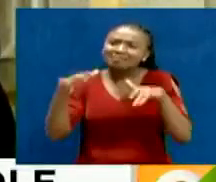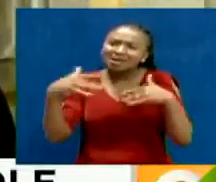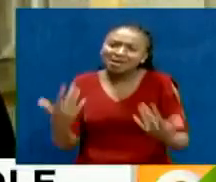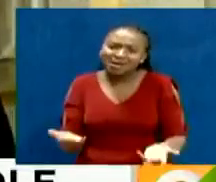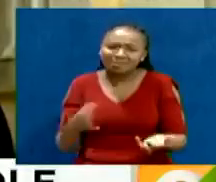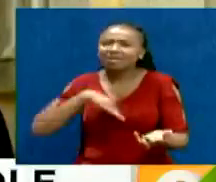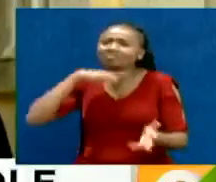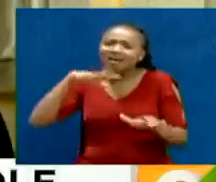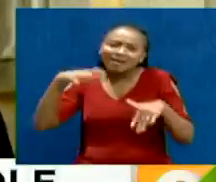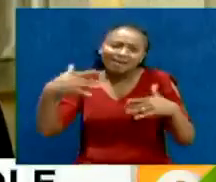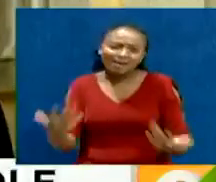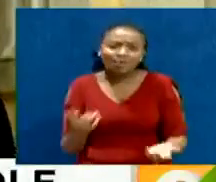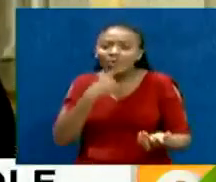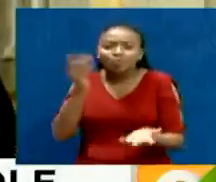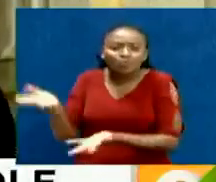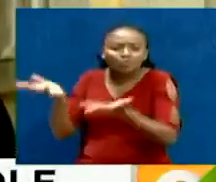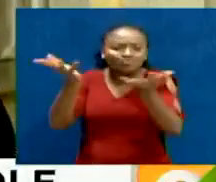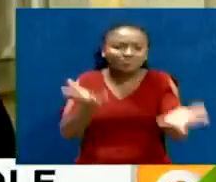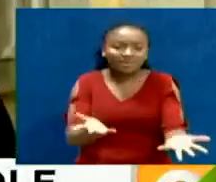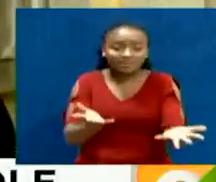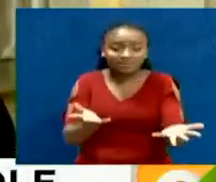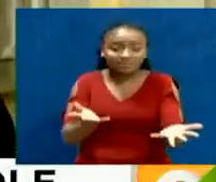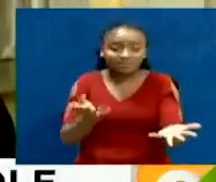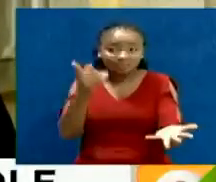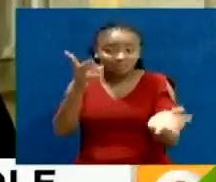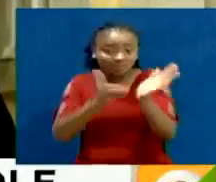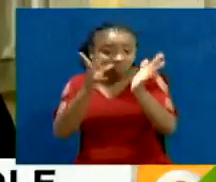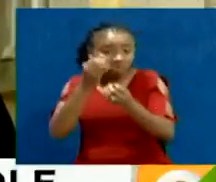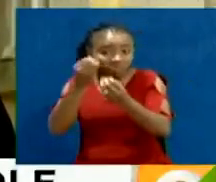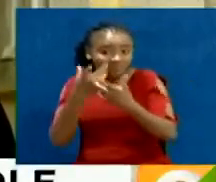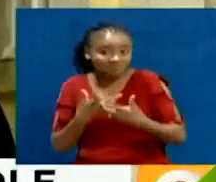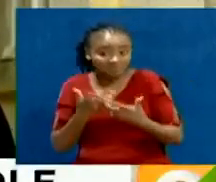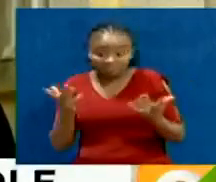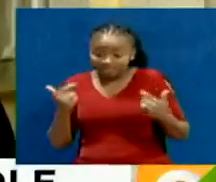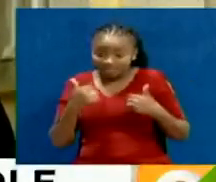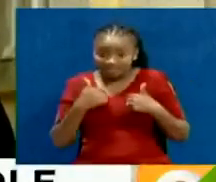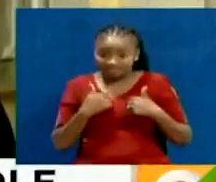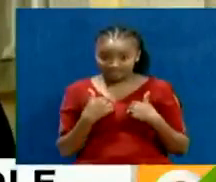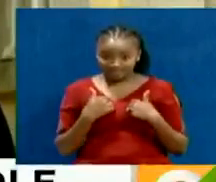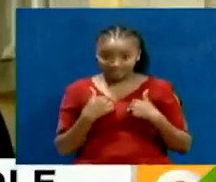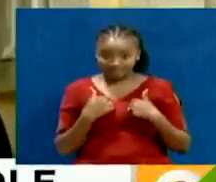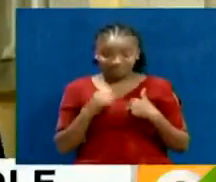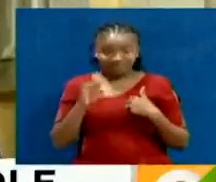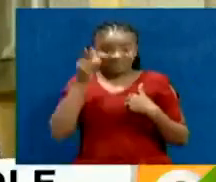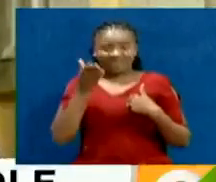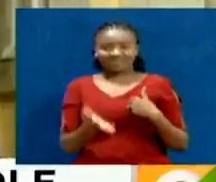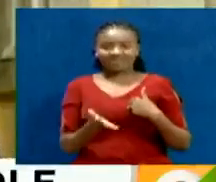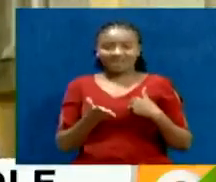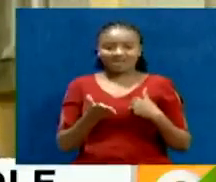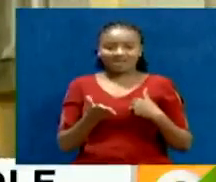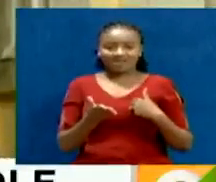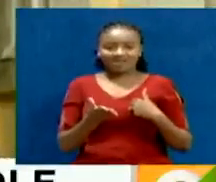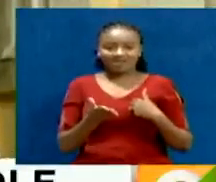aje? Na kila nani walimleta? Daktari pia kaniambia yeye pia alimpata tu kwa